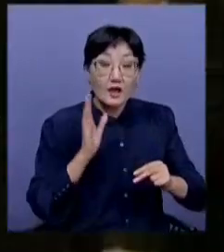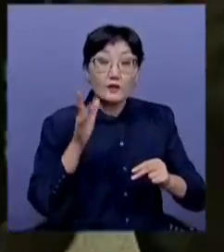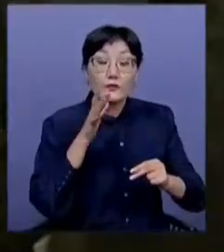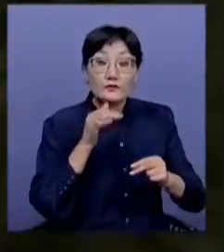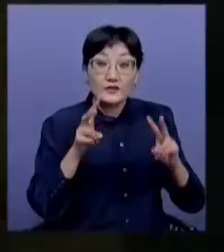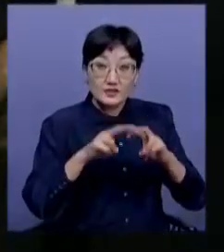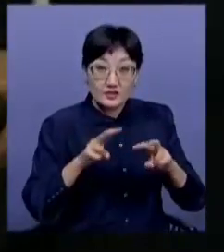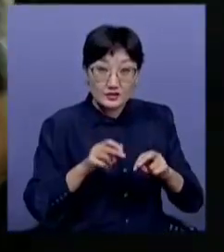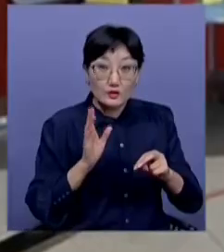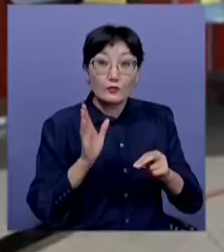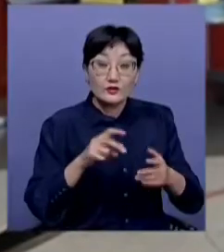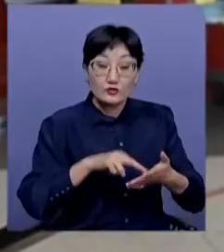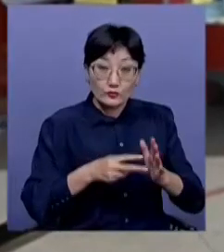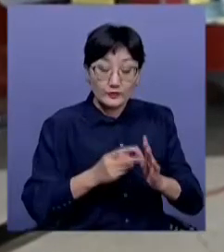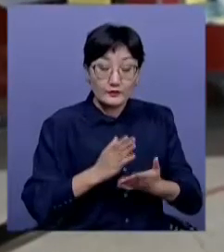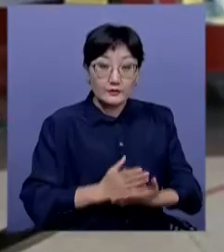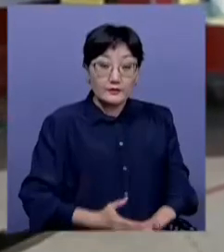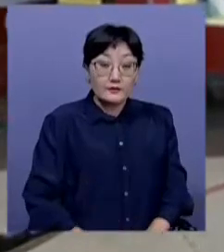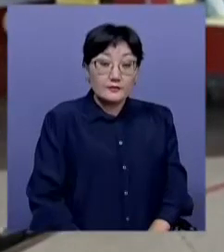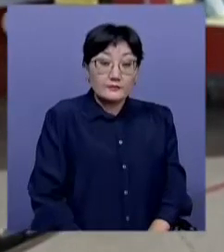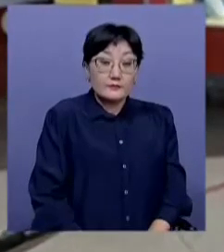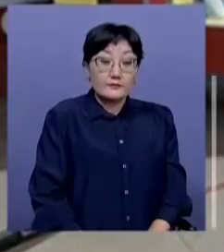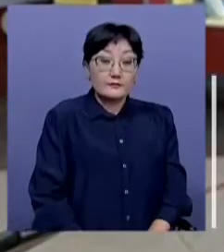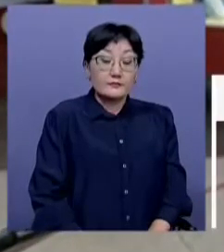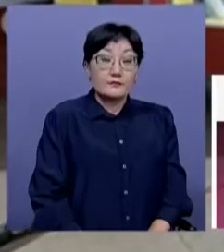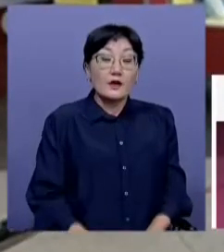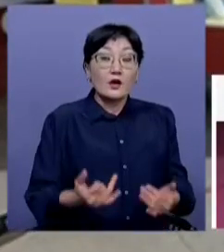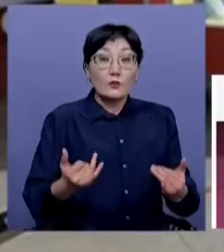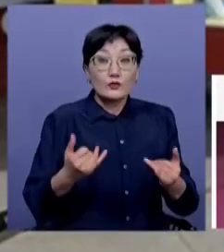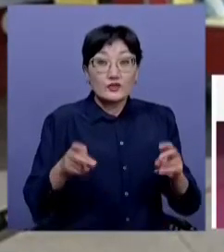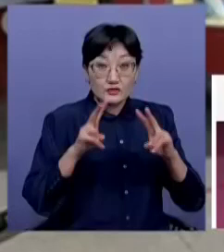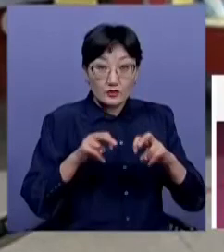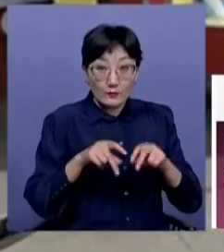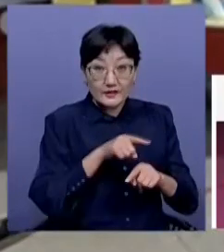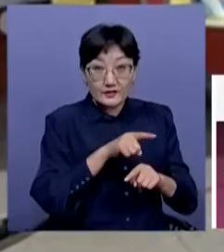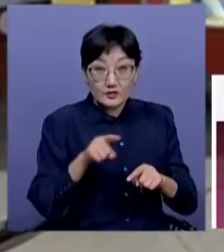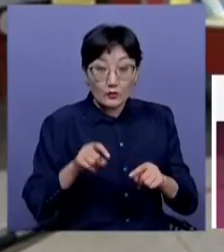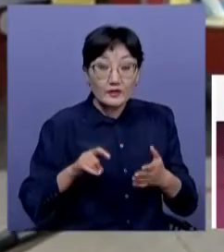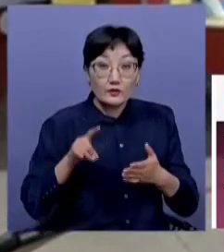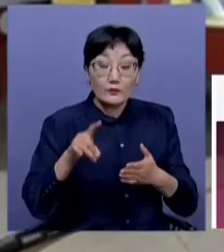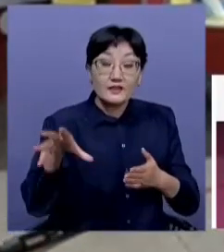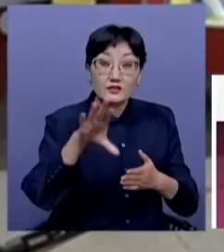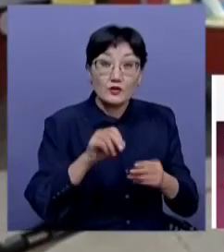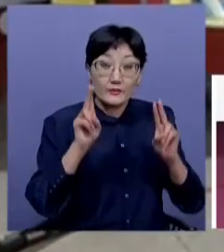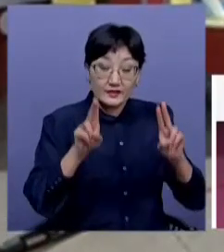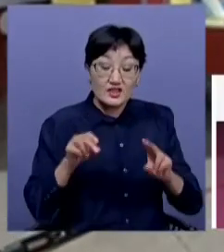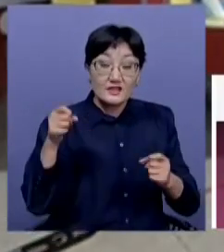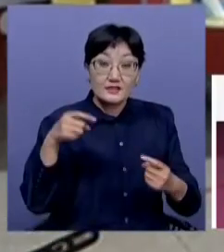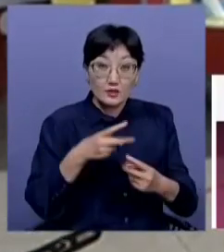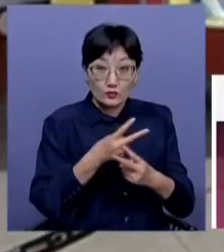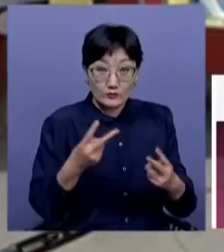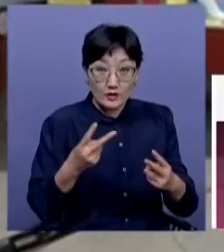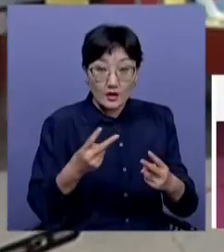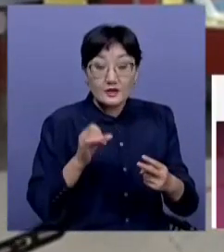уақытта тексерілмекші. При аэропорту мы сегодня с вами вместе посмотрели. Бүгінгі мониторинг барысында әуежайда барлығы талапқа сай екенін